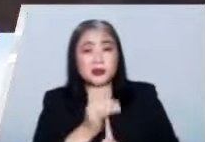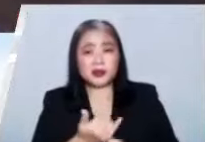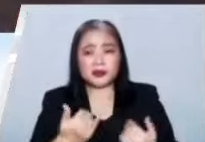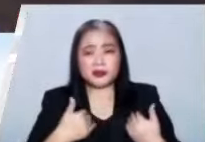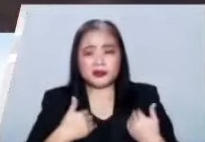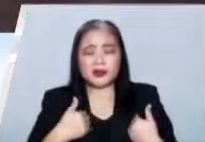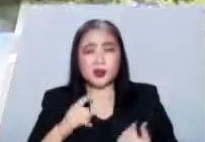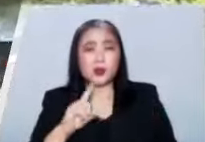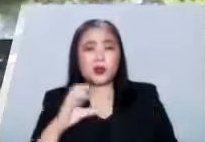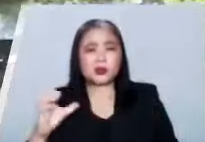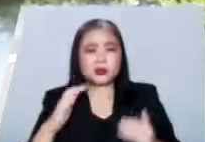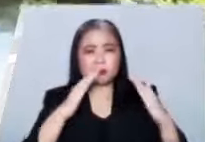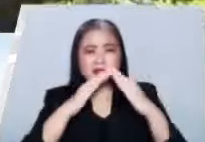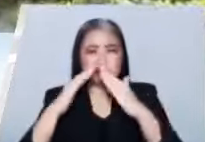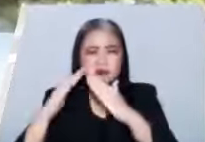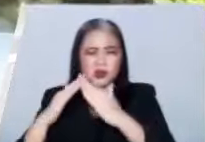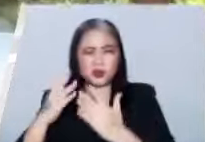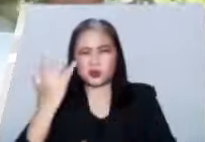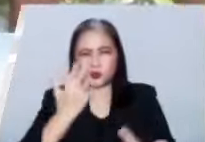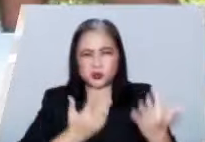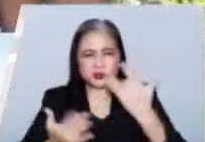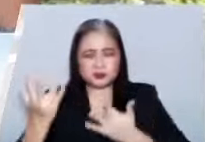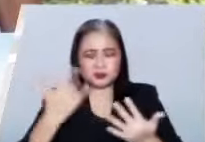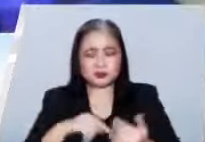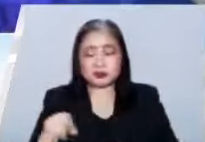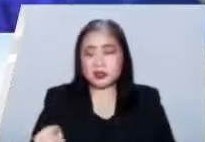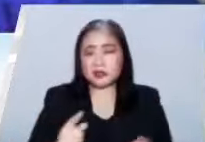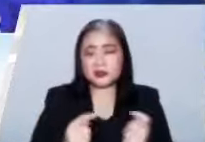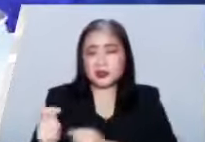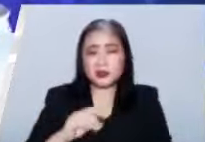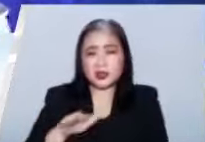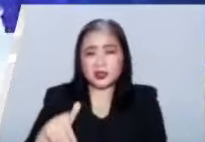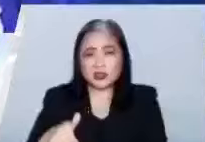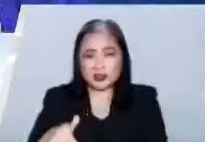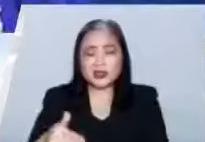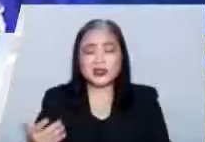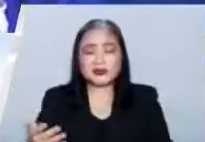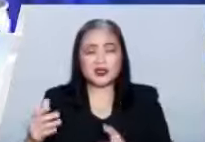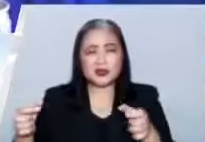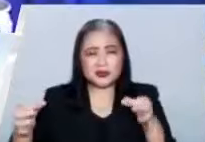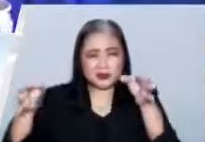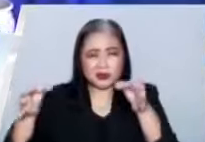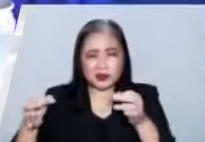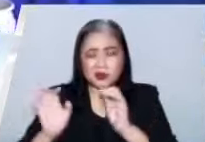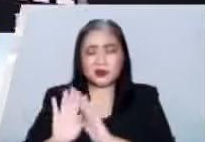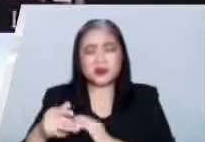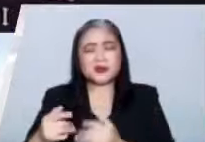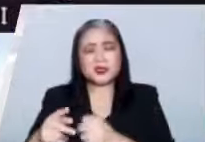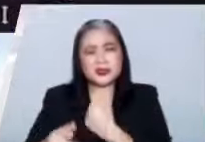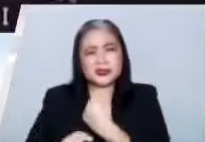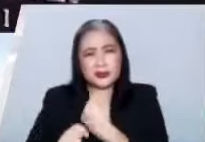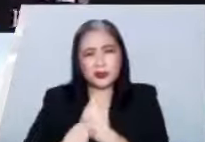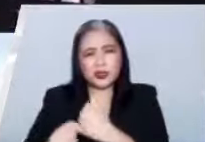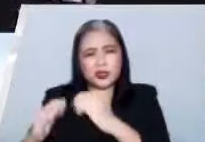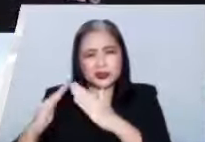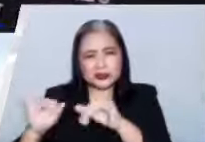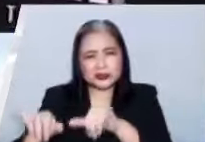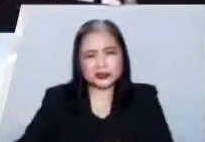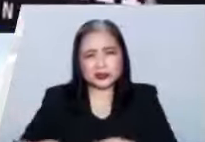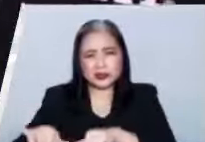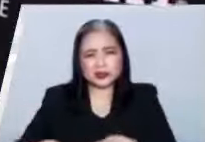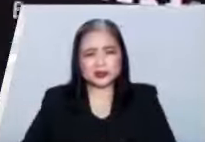natupok ng apo evacuation Center covered m pansamantalang manti ang M apektadong Pam ang mga bahay